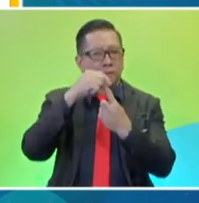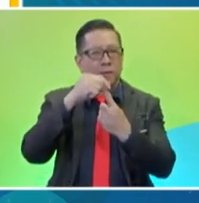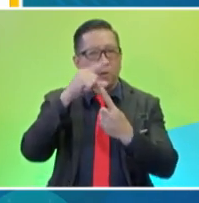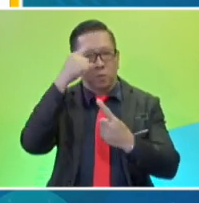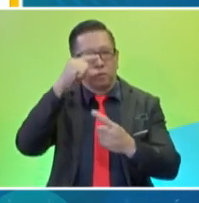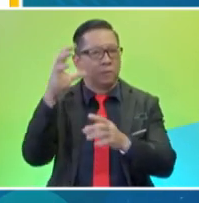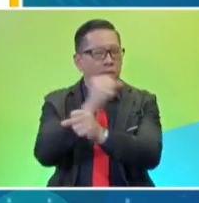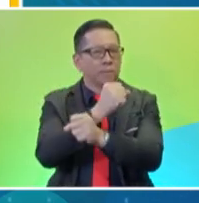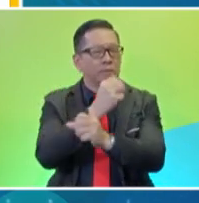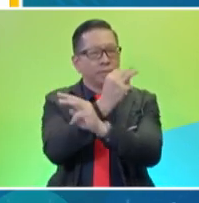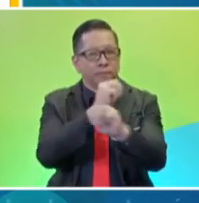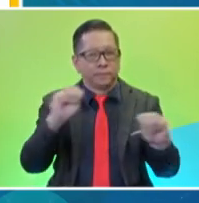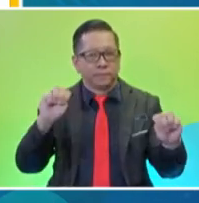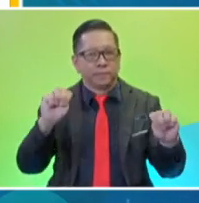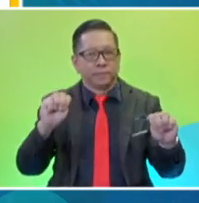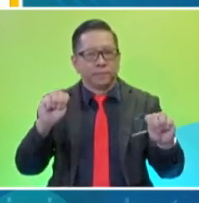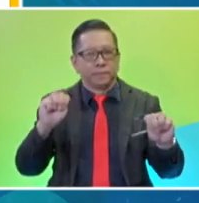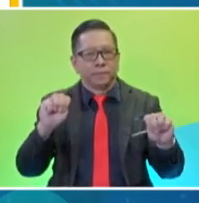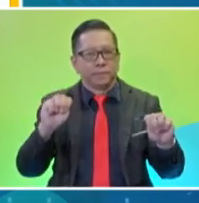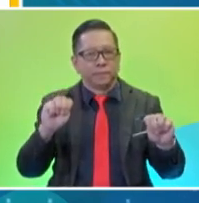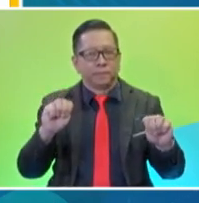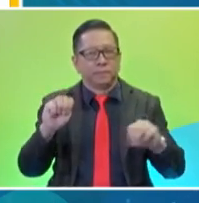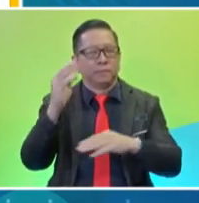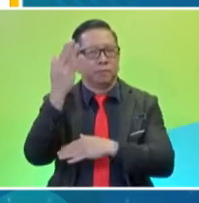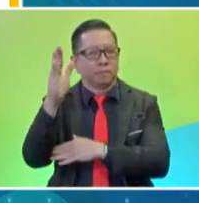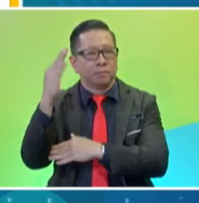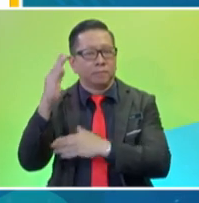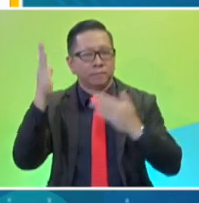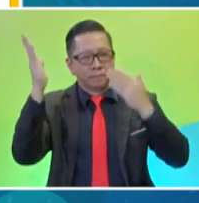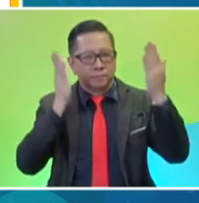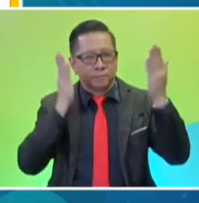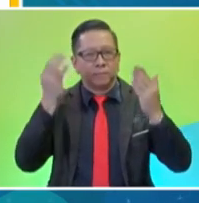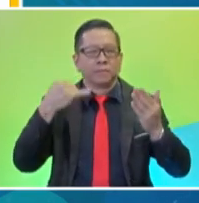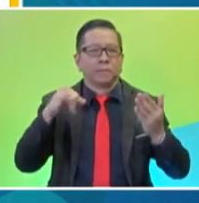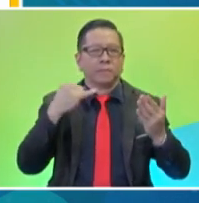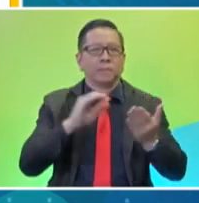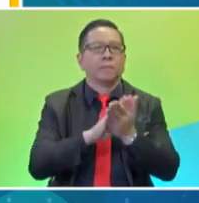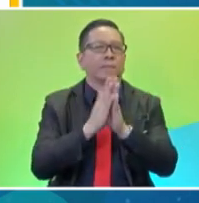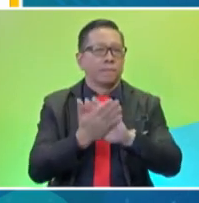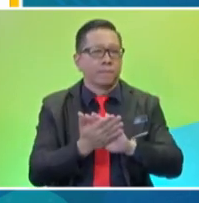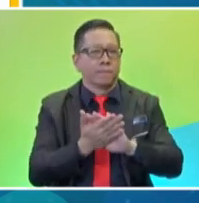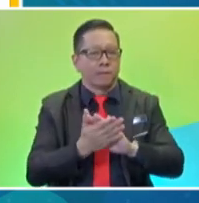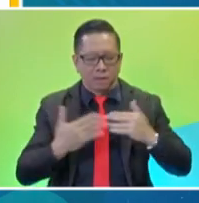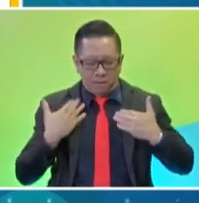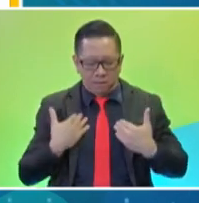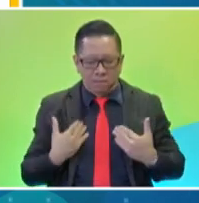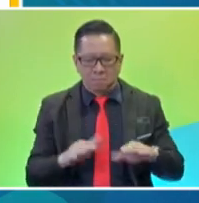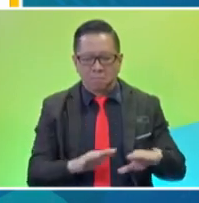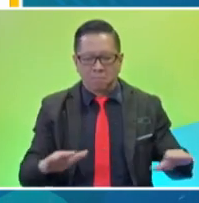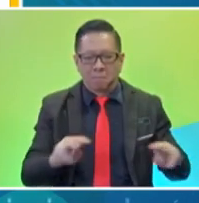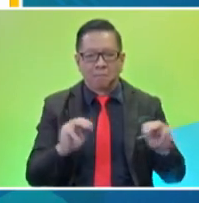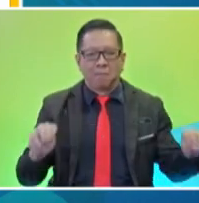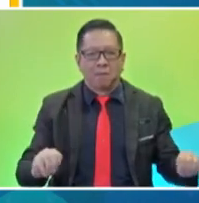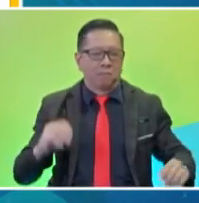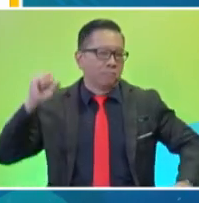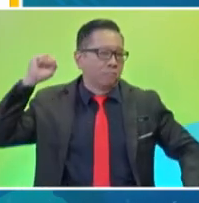penggunaannya adalah tidak boleh dijadikan sesuatu benda seperti alas meja tuanya mandi